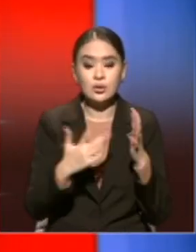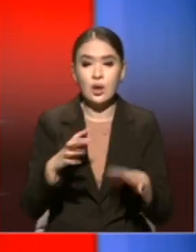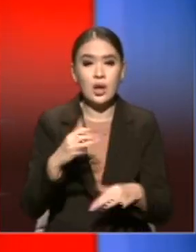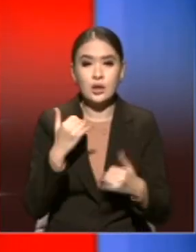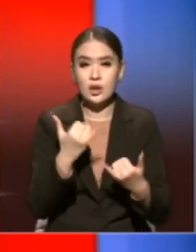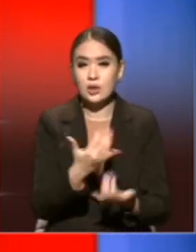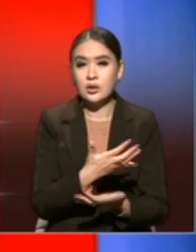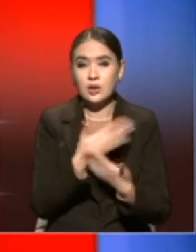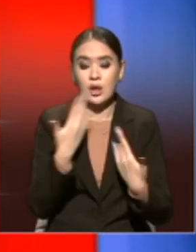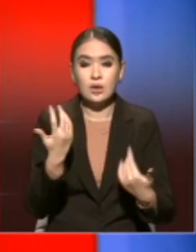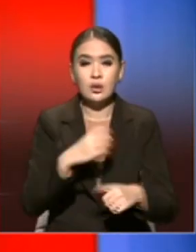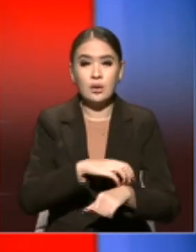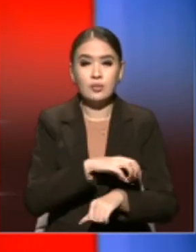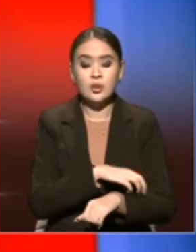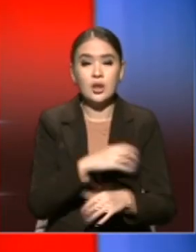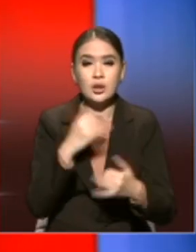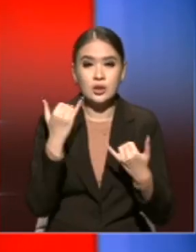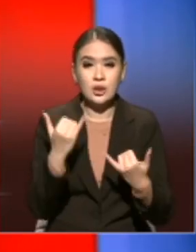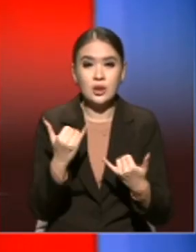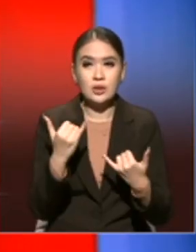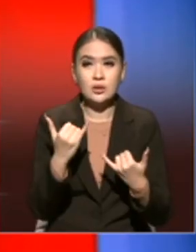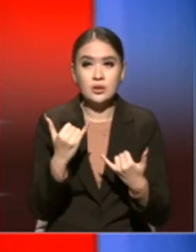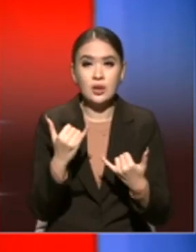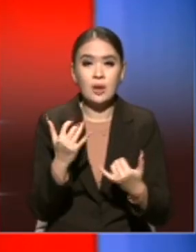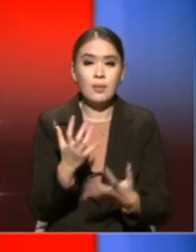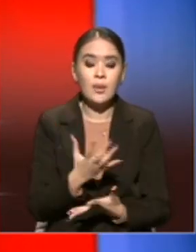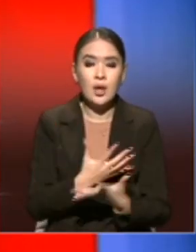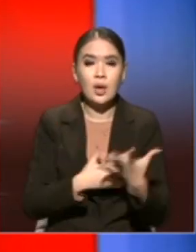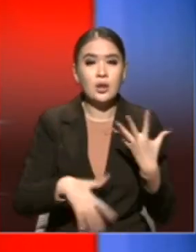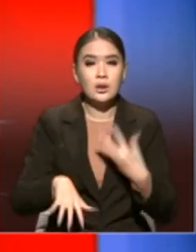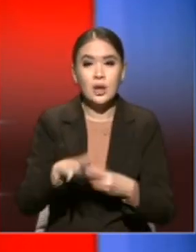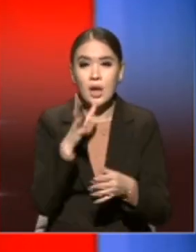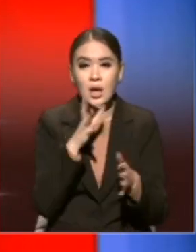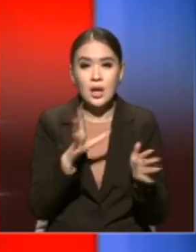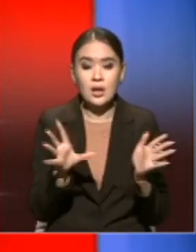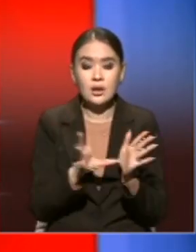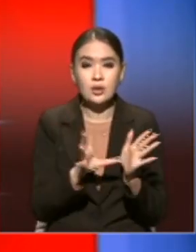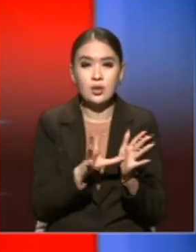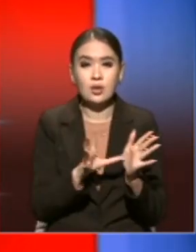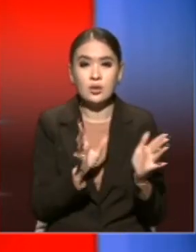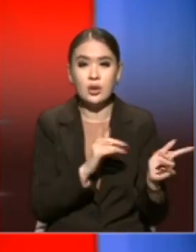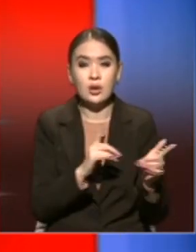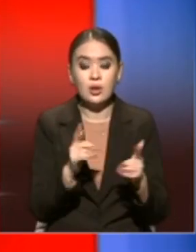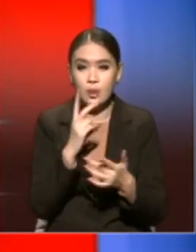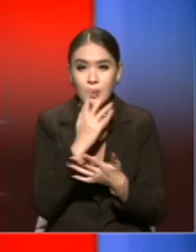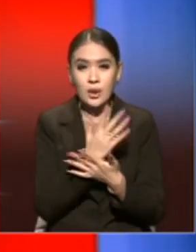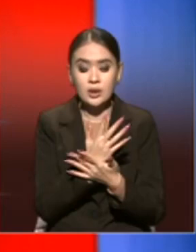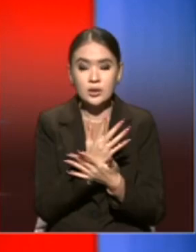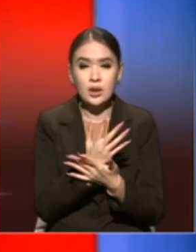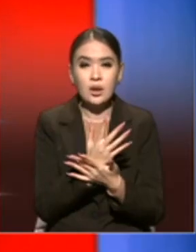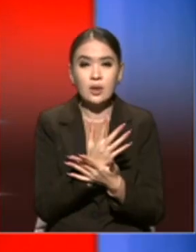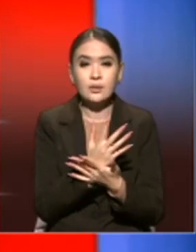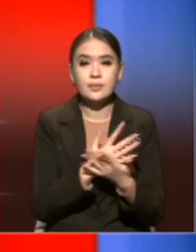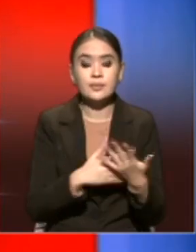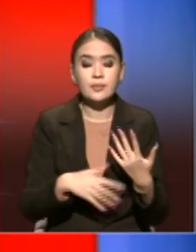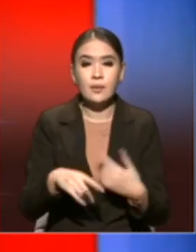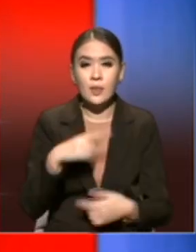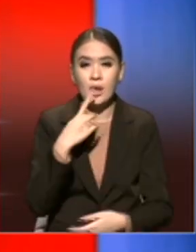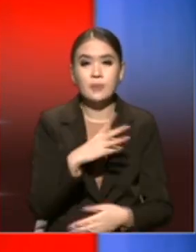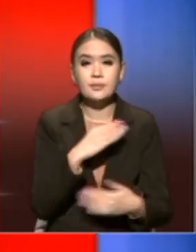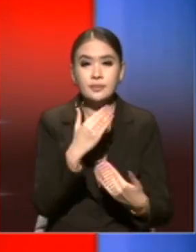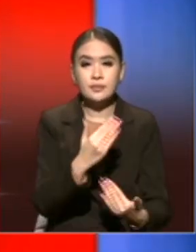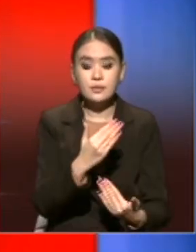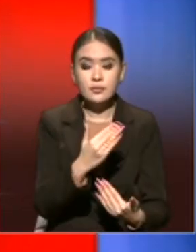өткізбейміз. Қазір интеграционды жүргіздейді, соның бәрі электронды жүйеде өткізіп жатырмыз. Бұлардың жаңағы сіз айтқандай